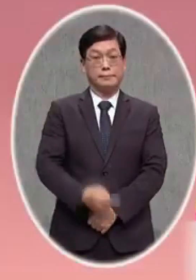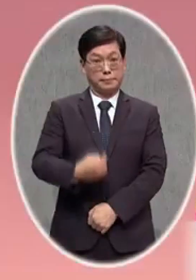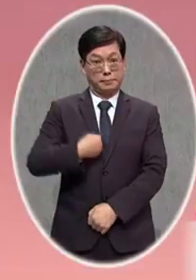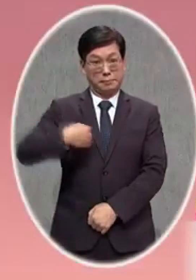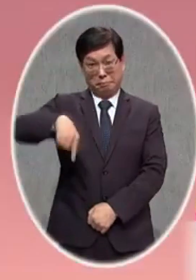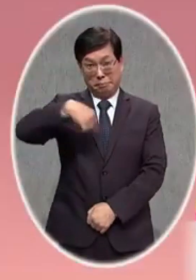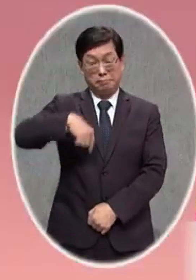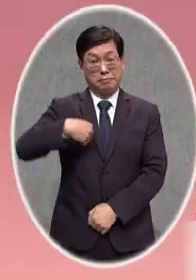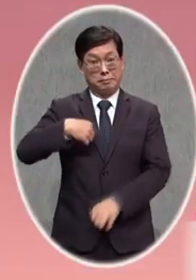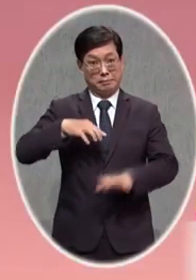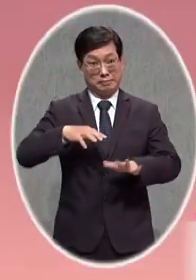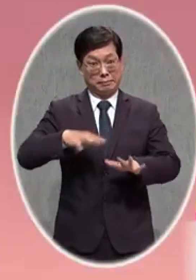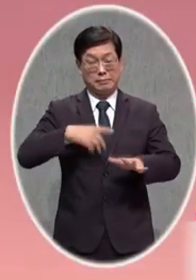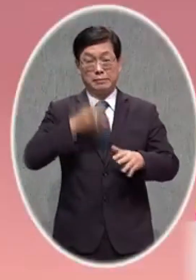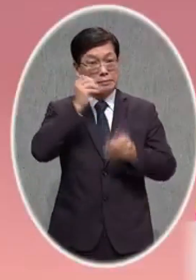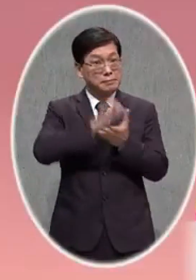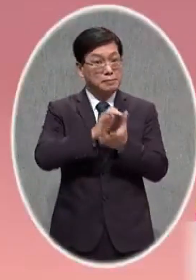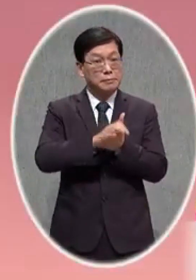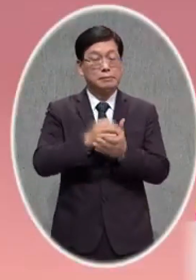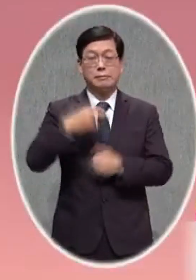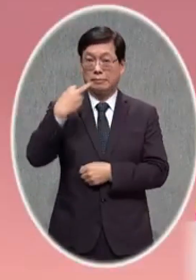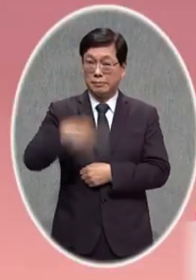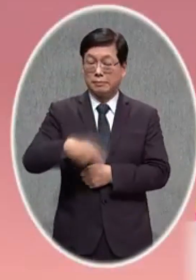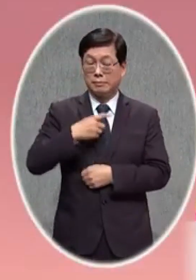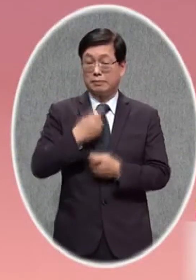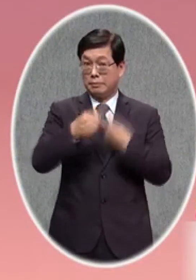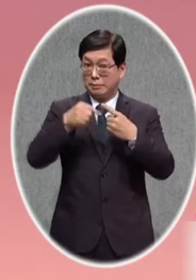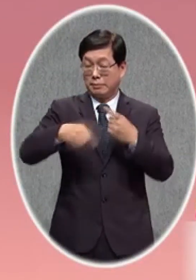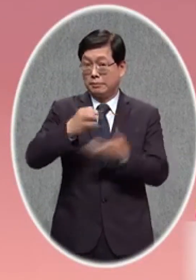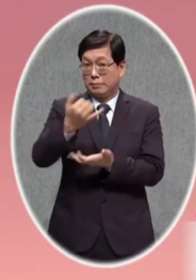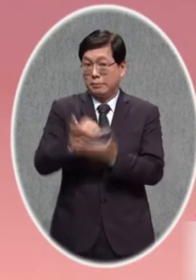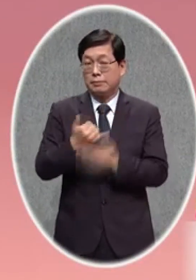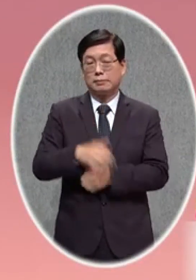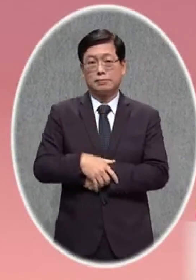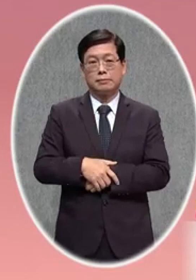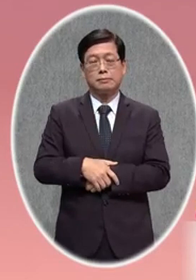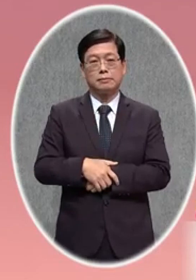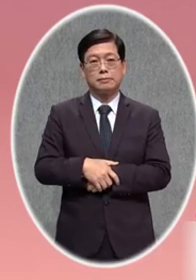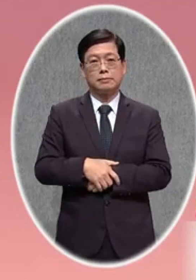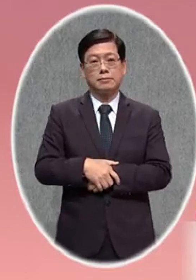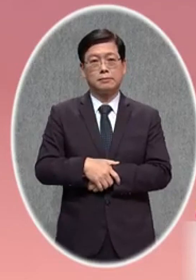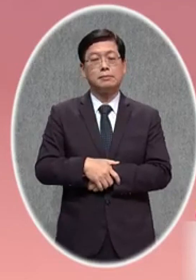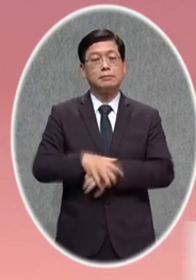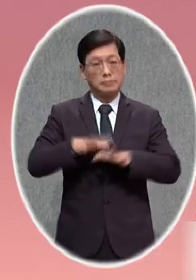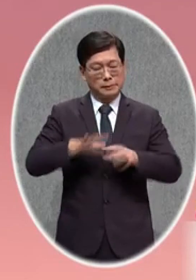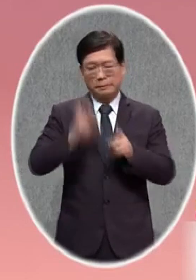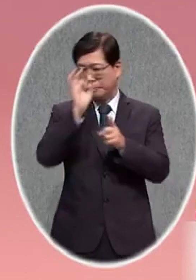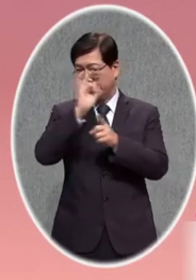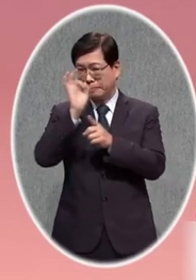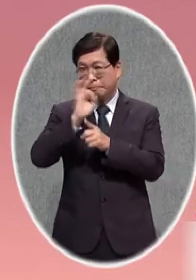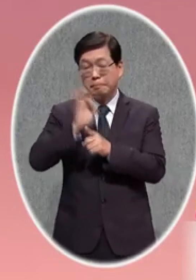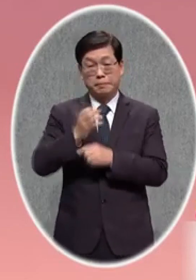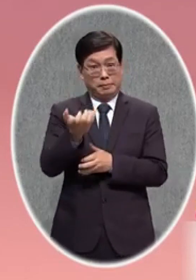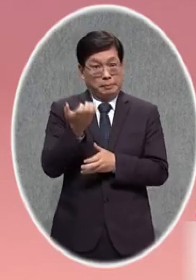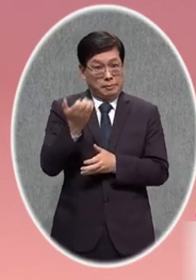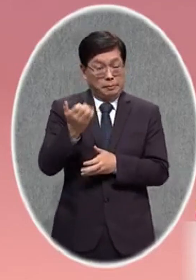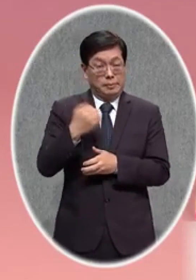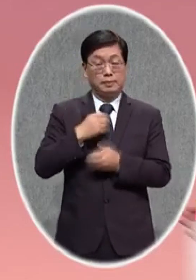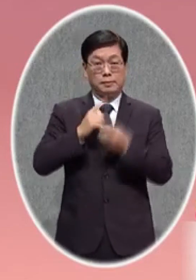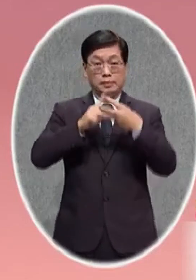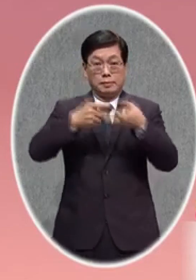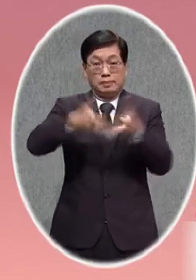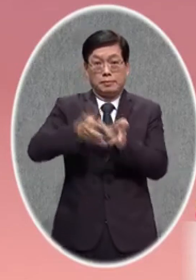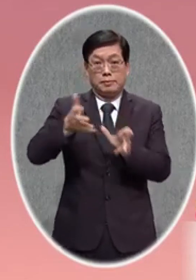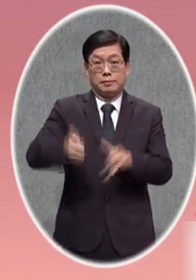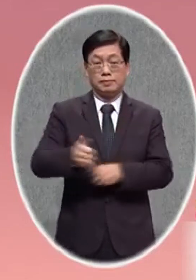我们跟我们的观众朋友还有与会的来宾来寻找一下，刚刚我们的